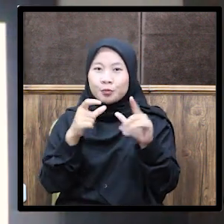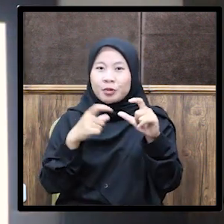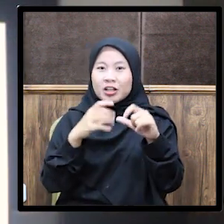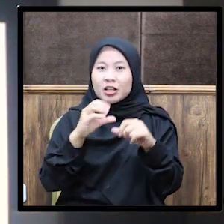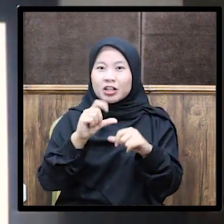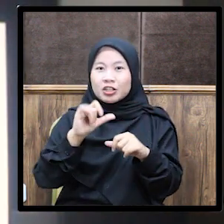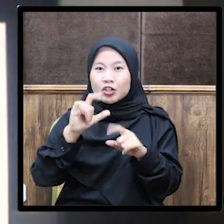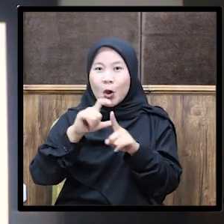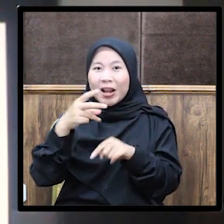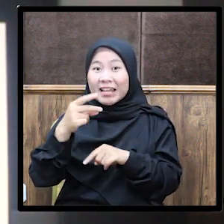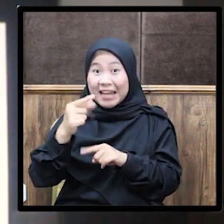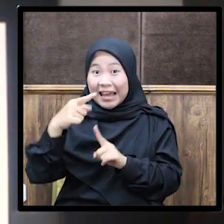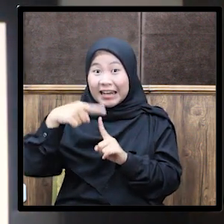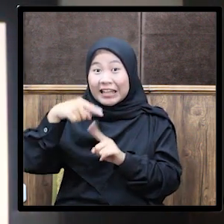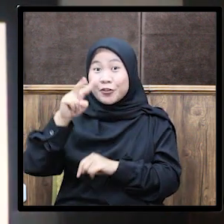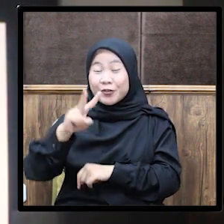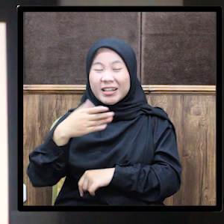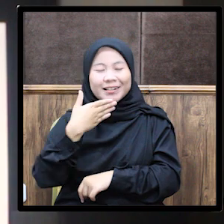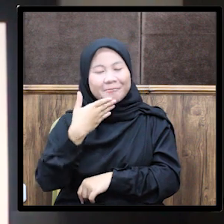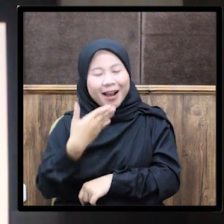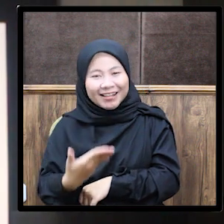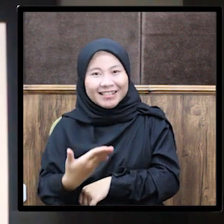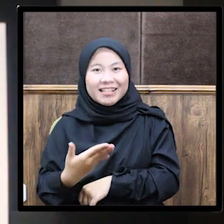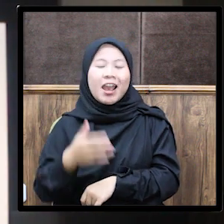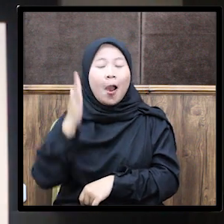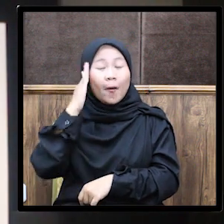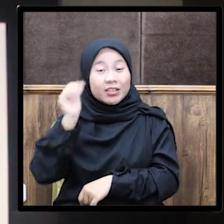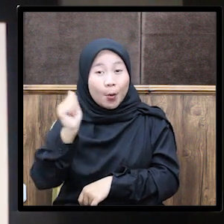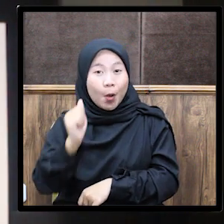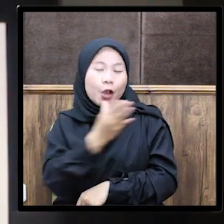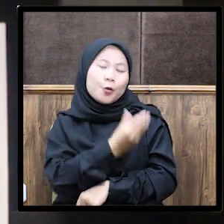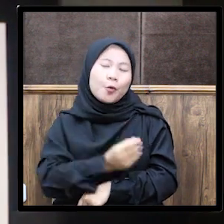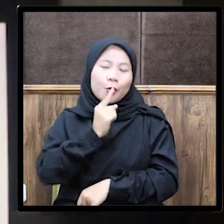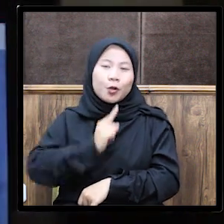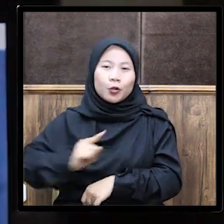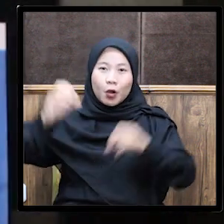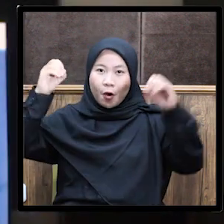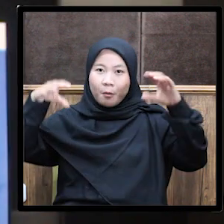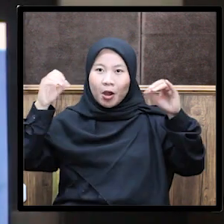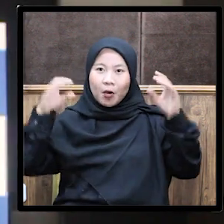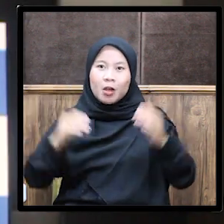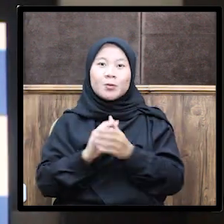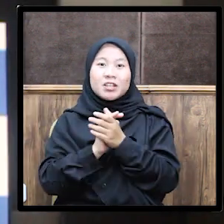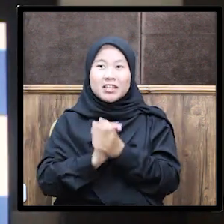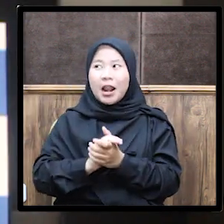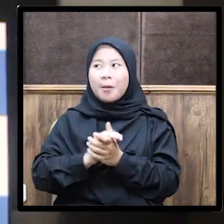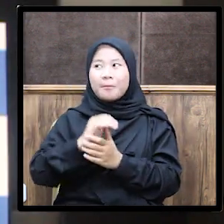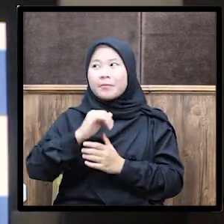TV. Matur nuwun, terima kasih. Assalamualaikum warahmatullahi wabarakatuh. Salam inklusi.